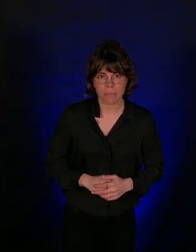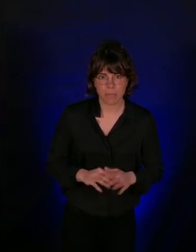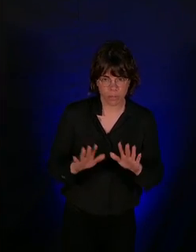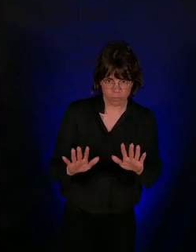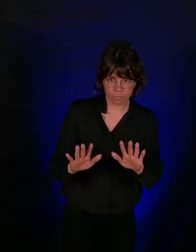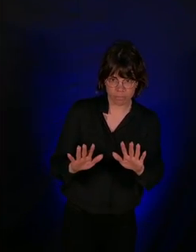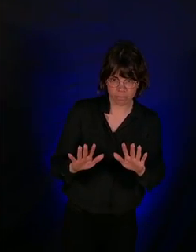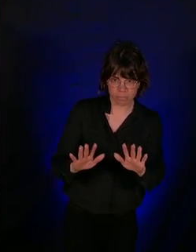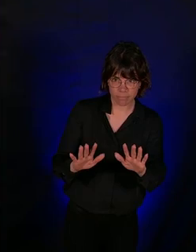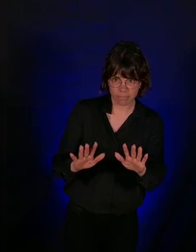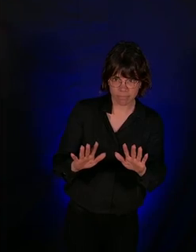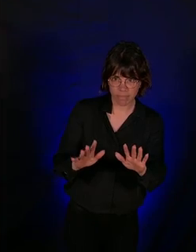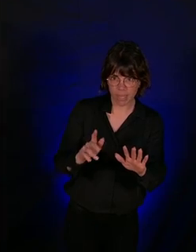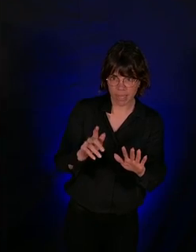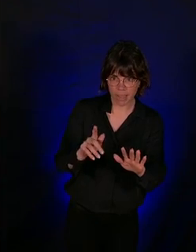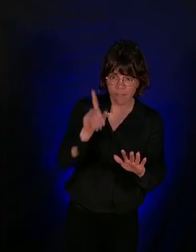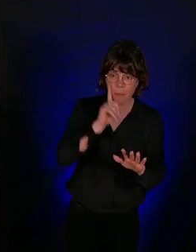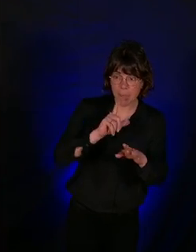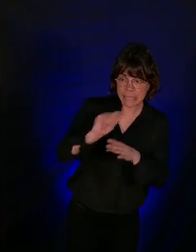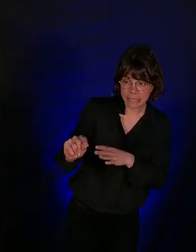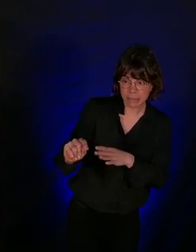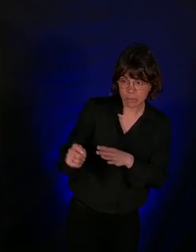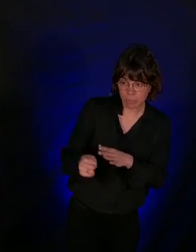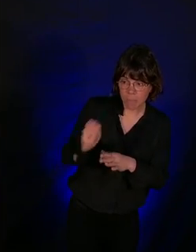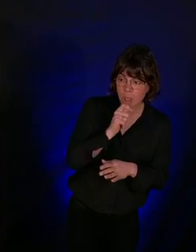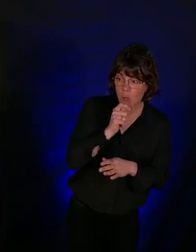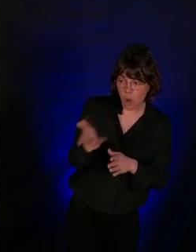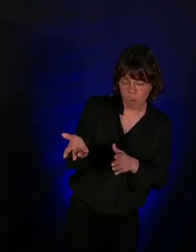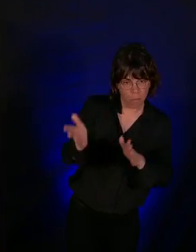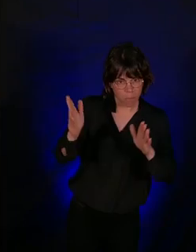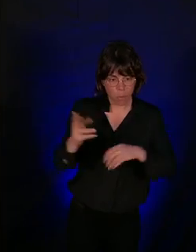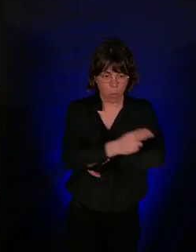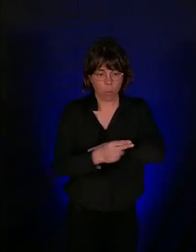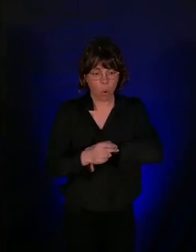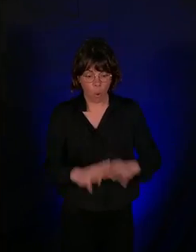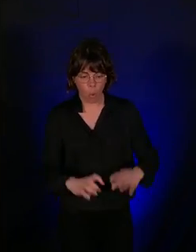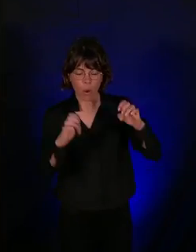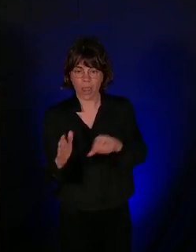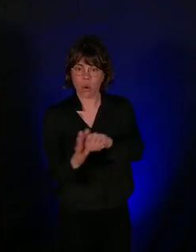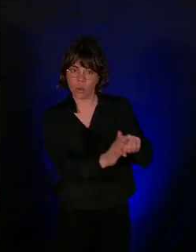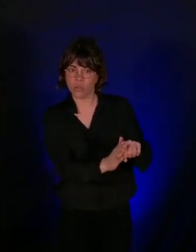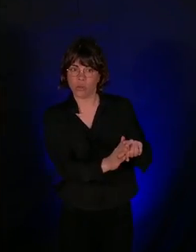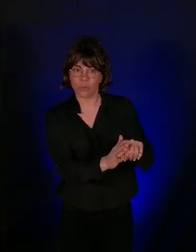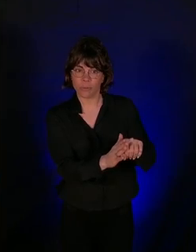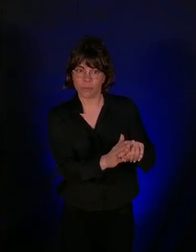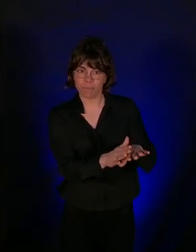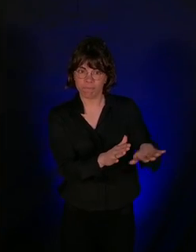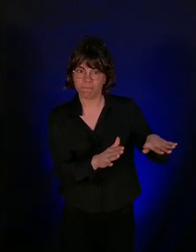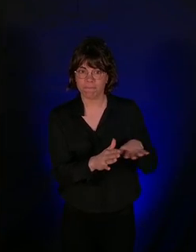ouais bah du coup elle est partie j'allais passer la parole mais juste le bureau du Congrès et demander à gauche de la tribune là s'il vous plaît